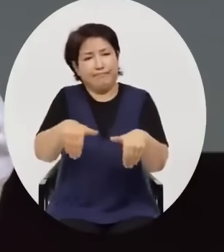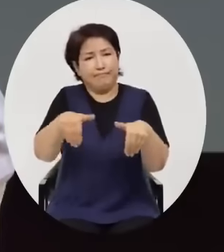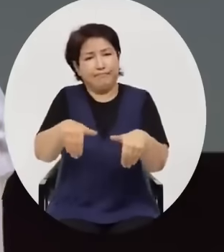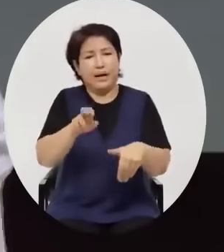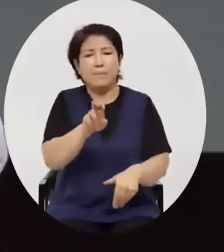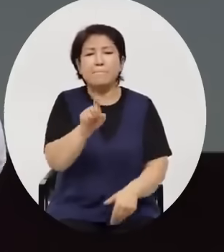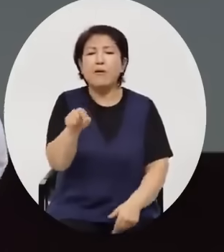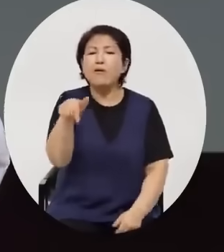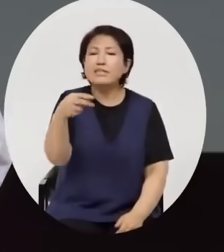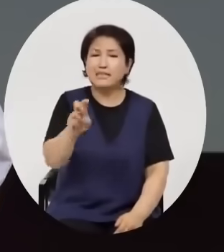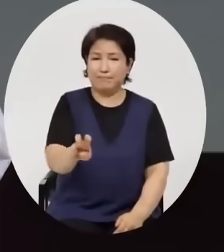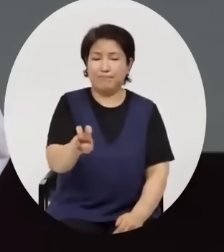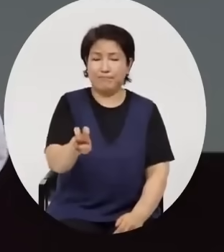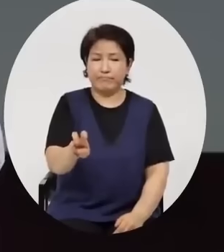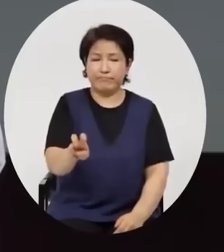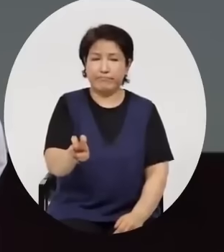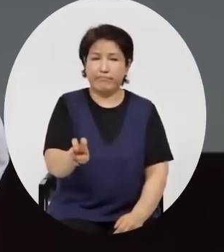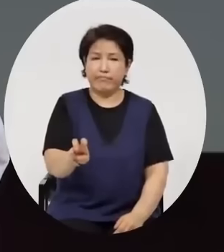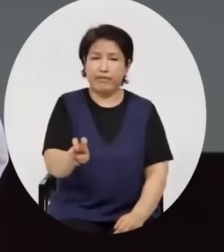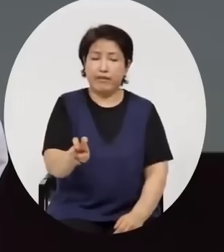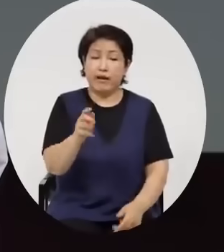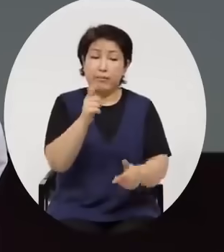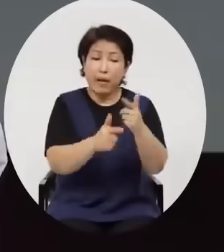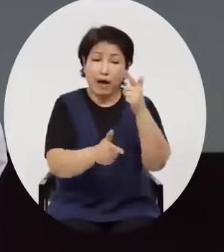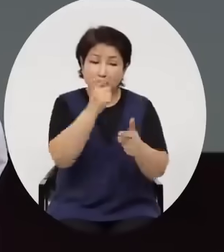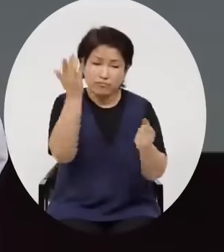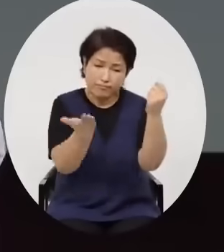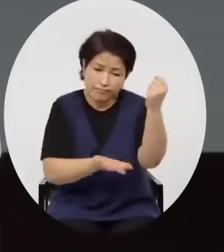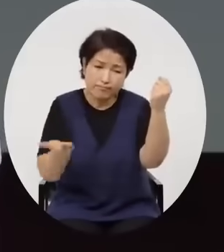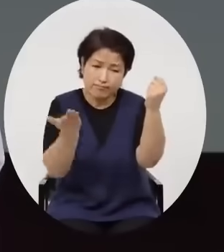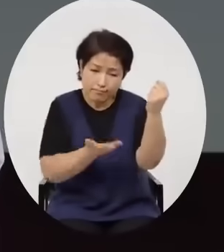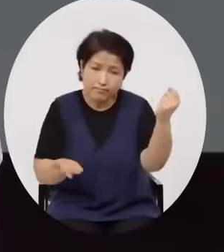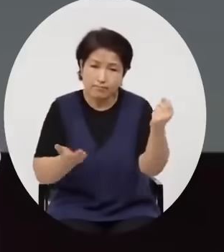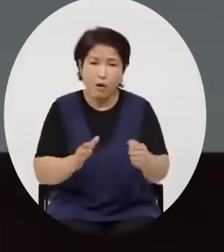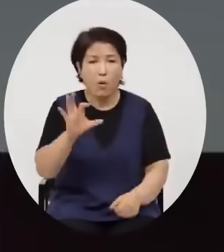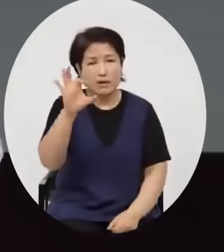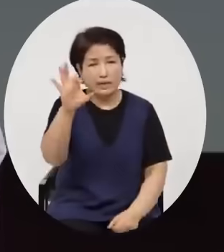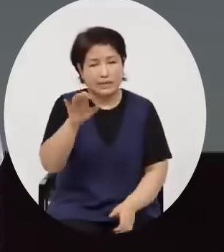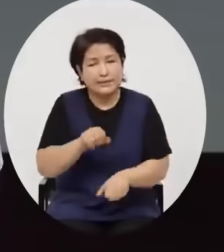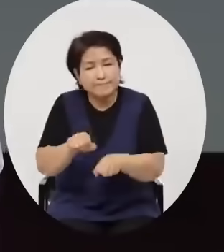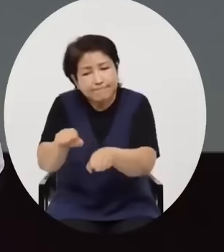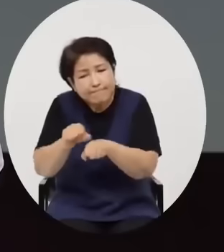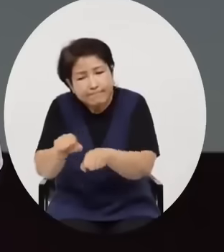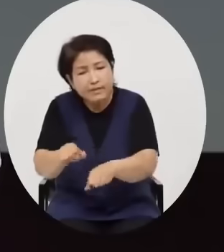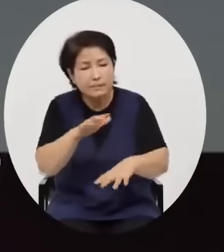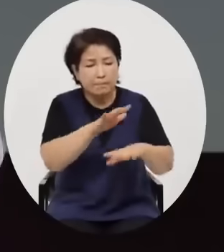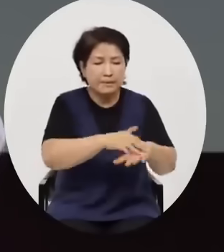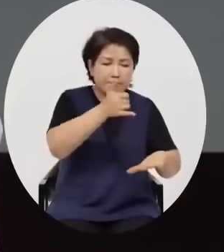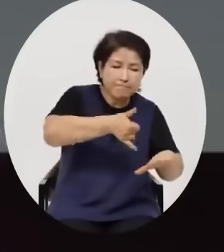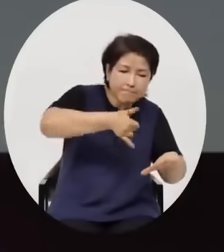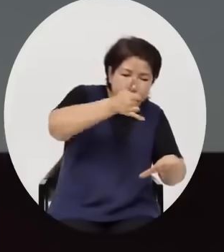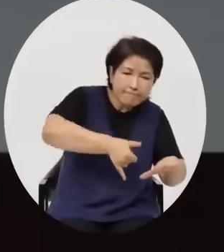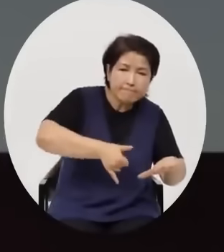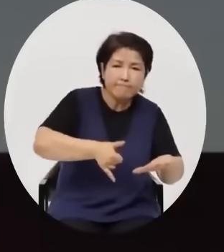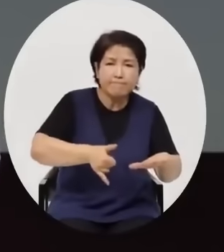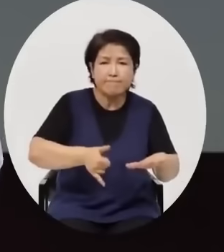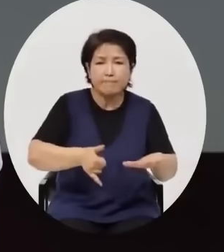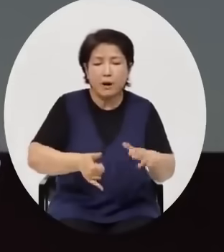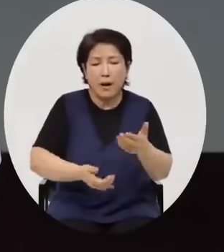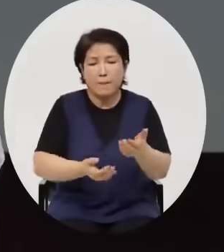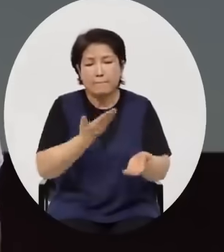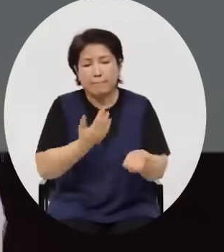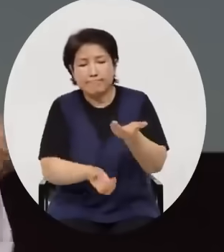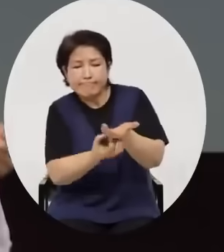아시겠습니까? 나무하고 똥 치고 저 화장실 치우고 밥 메고 불